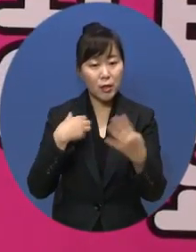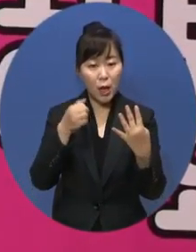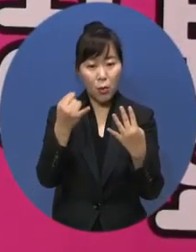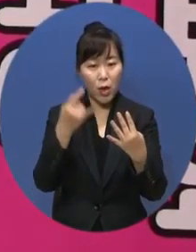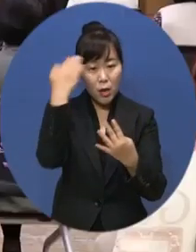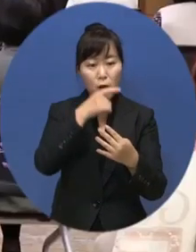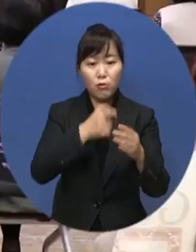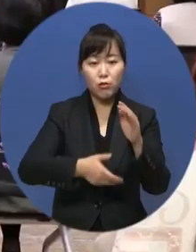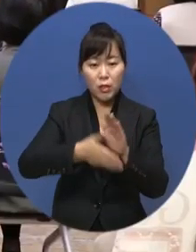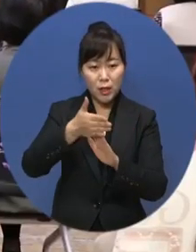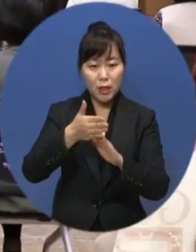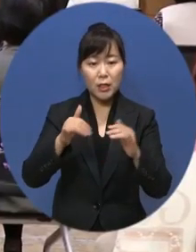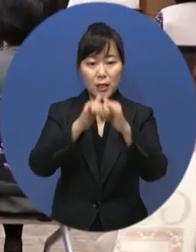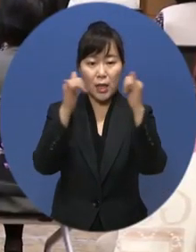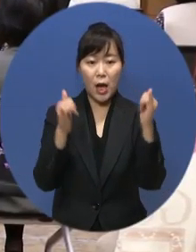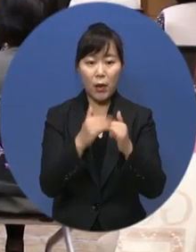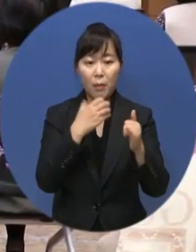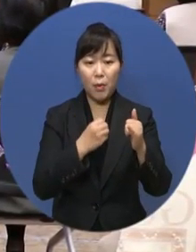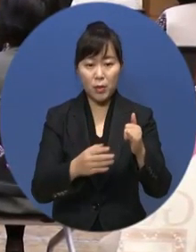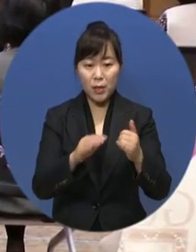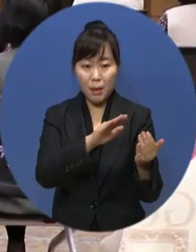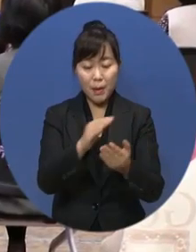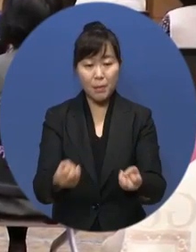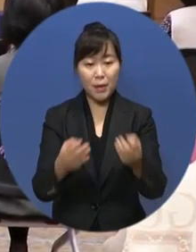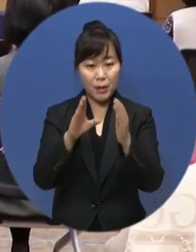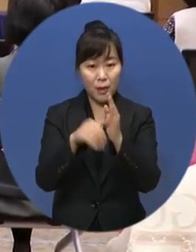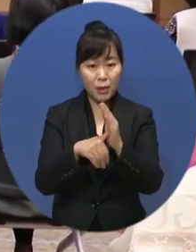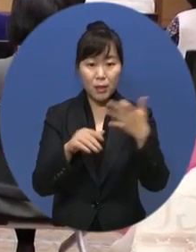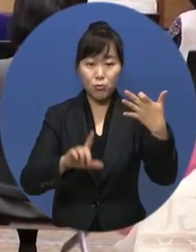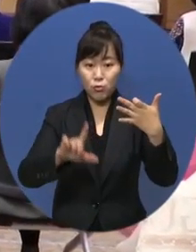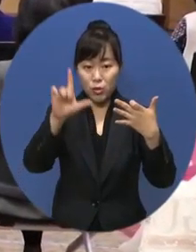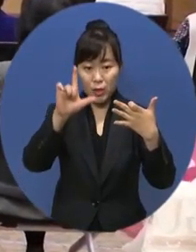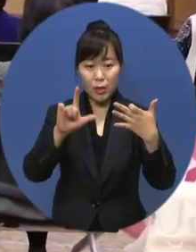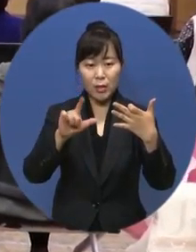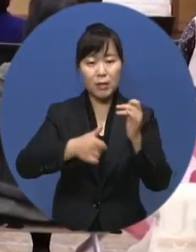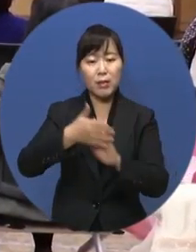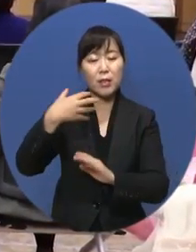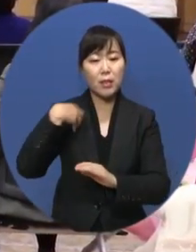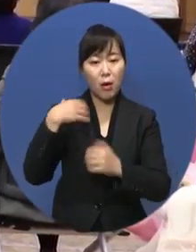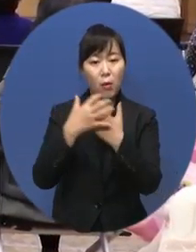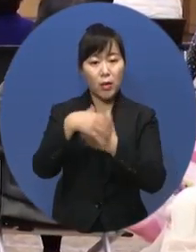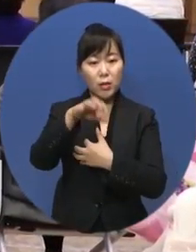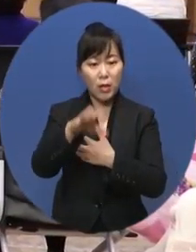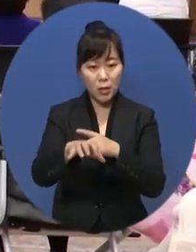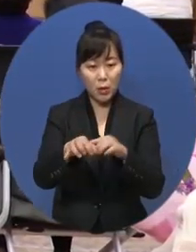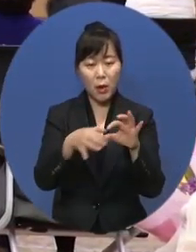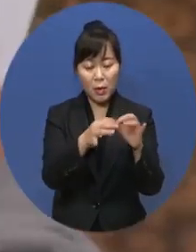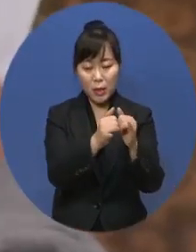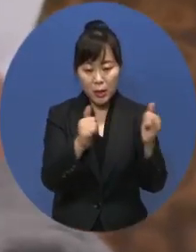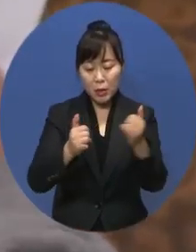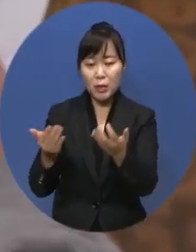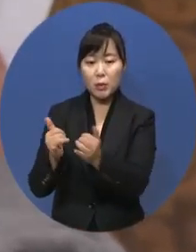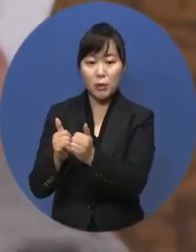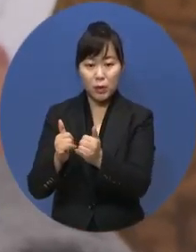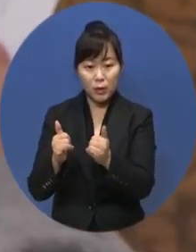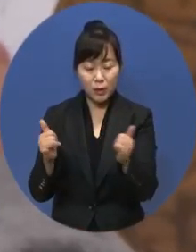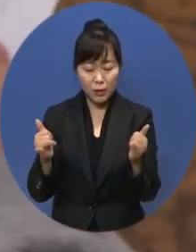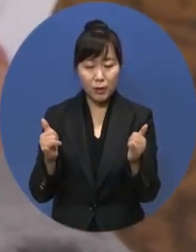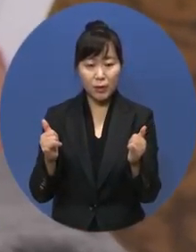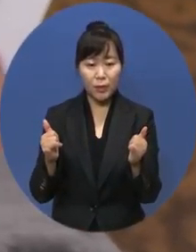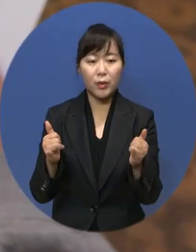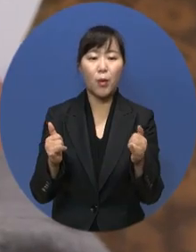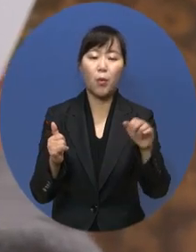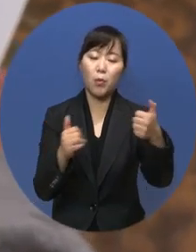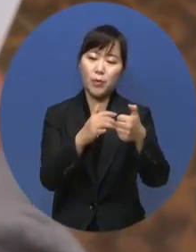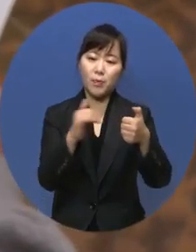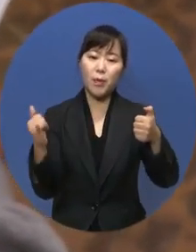여수시 사회복지 한마당 행사는 지난 19일 시청 회의실에서 관계자와 종사자 등